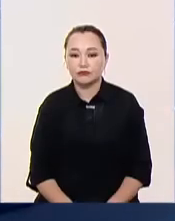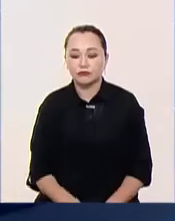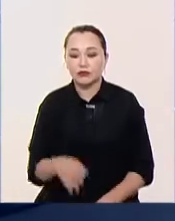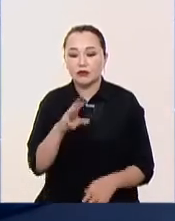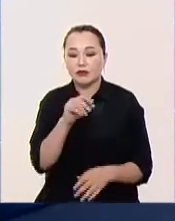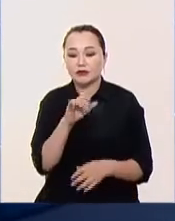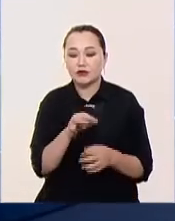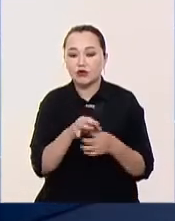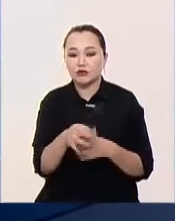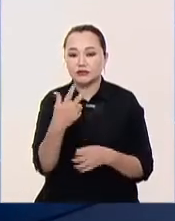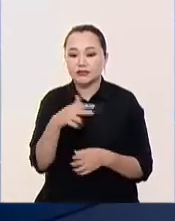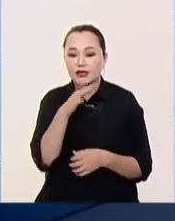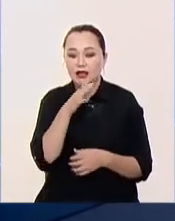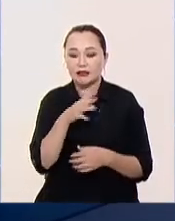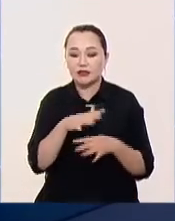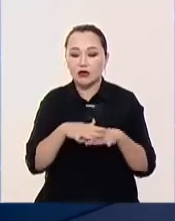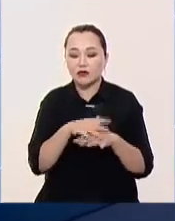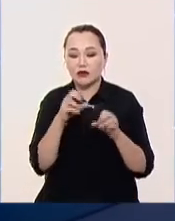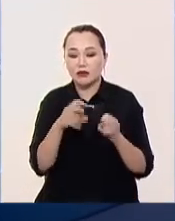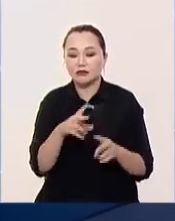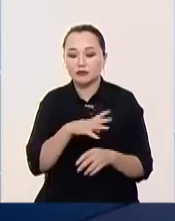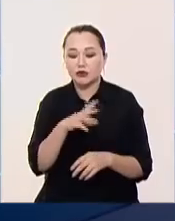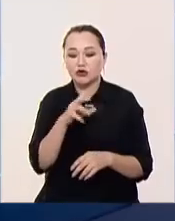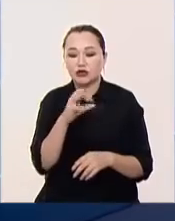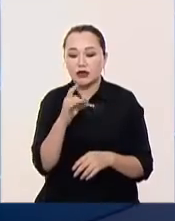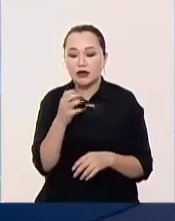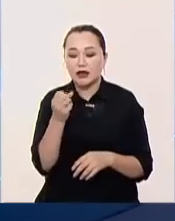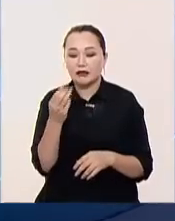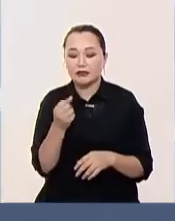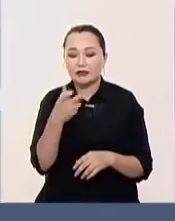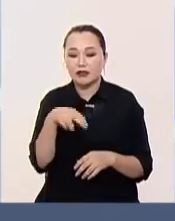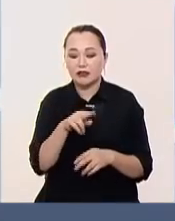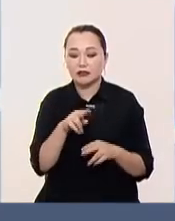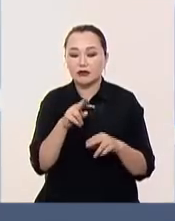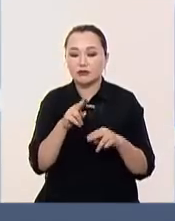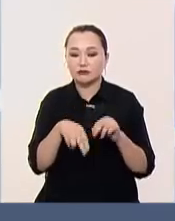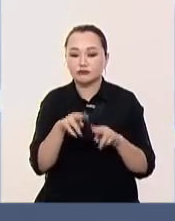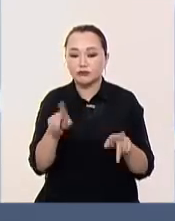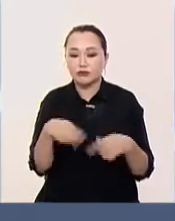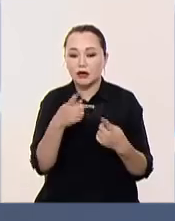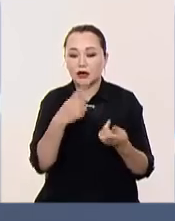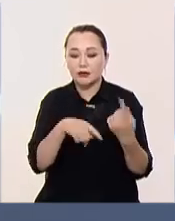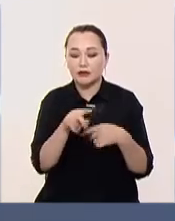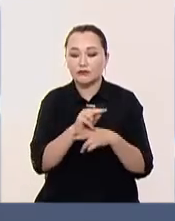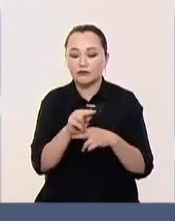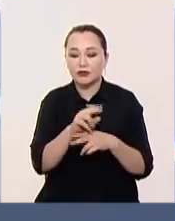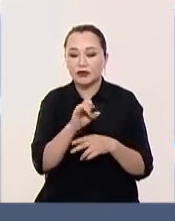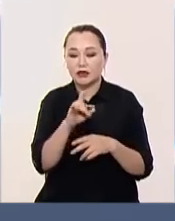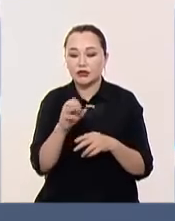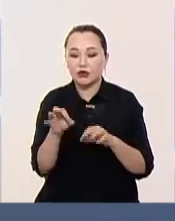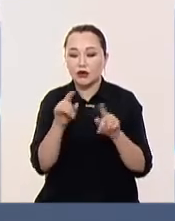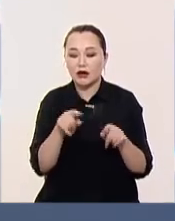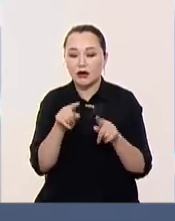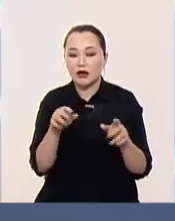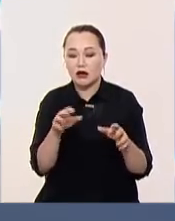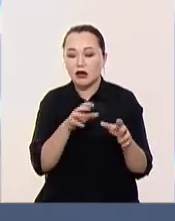Маңғыстау облысында 30 жыл бойы халыққа қауіп төндірген Қошқарата қоймасын қалпына келтіру жұмысы жүргізіліп жатыр. Ондағы әлсіз радиоактивті қалдықтардың